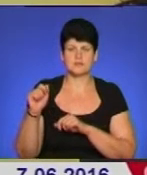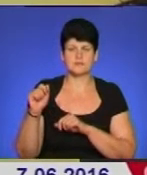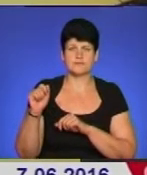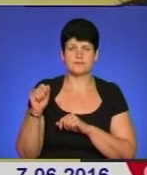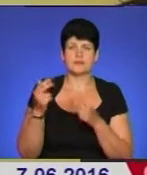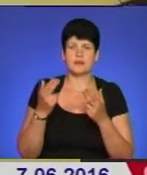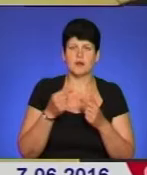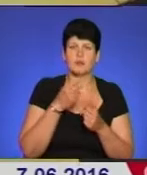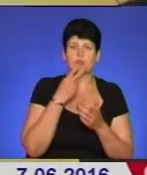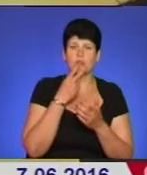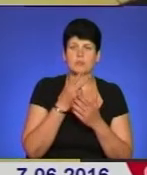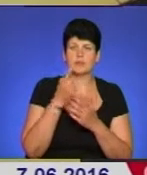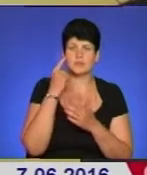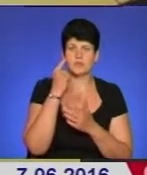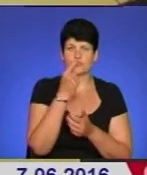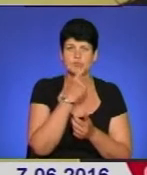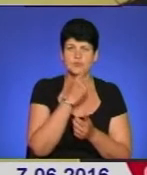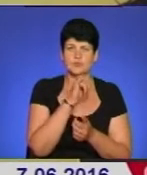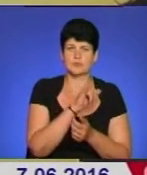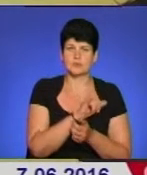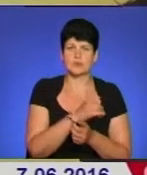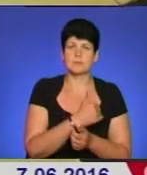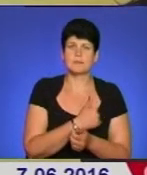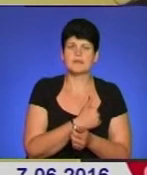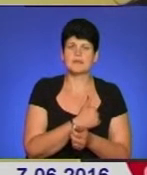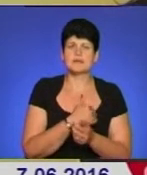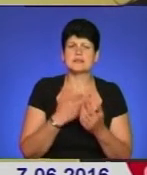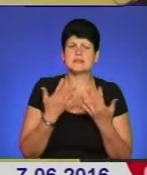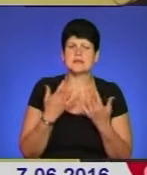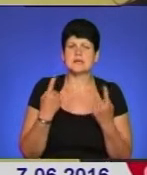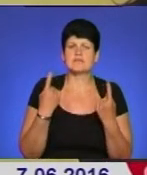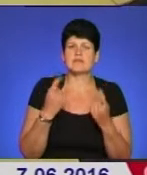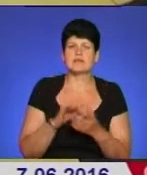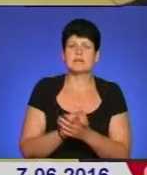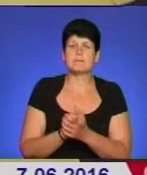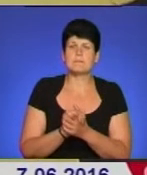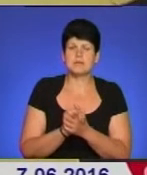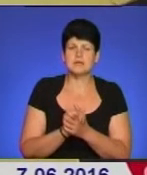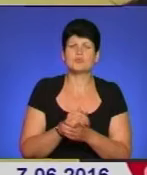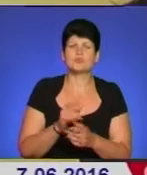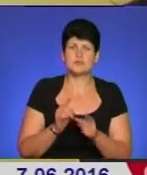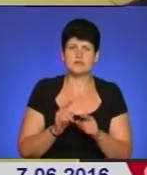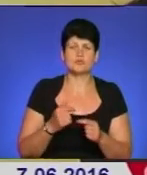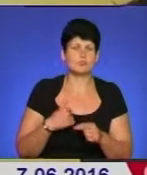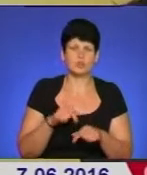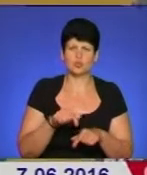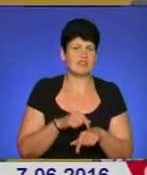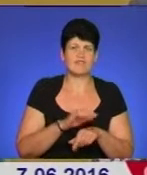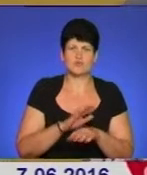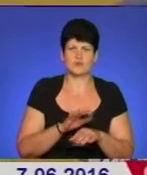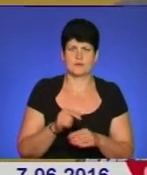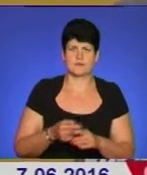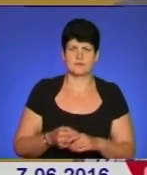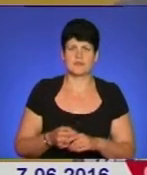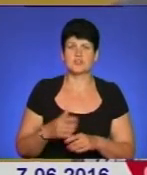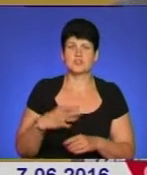Так, побачили в очах їх бажання настільки велике миру. Справді, як сказано тут, ми тут не відчуваємо цього.